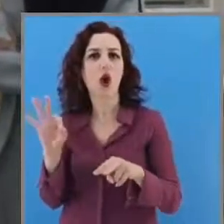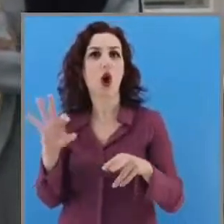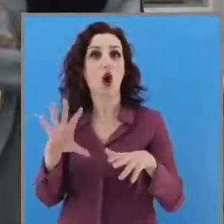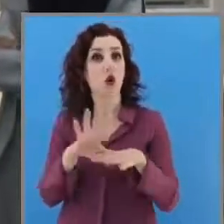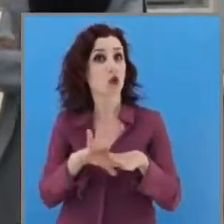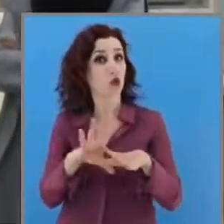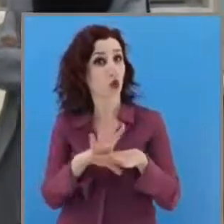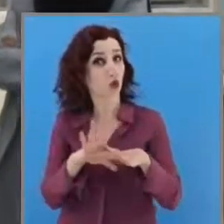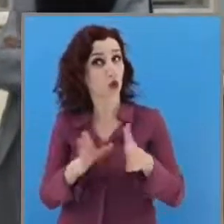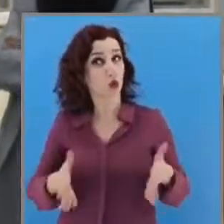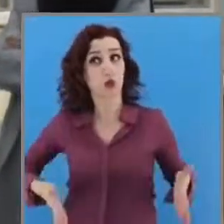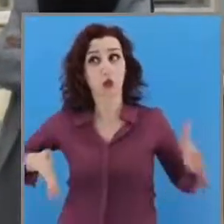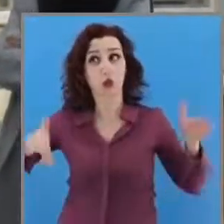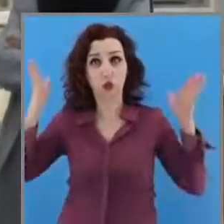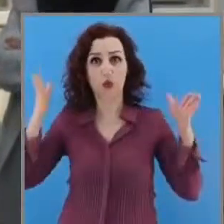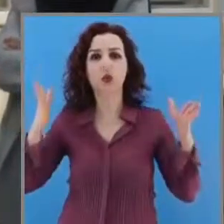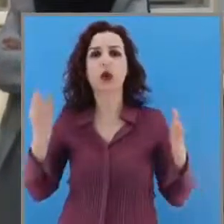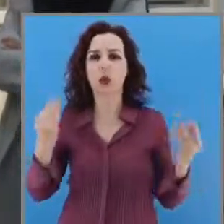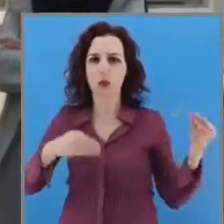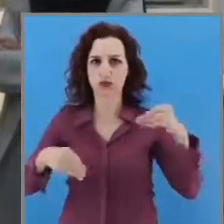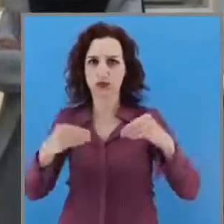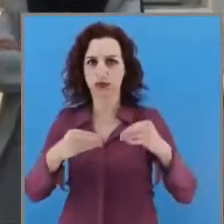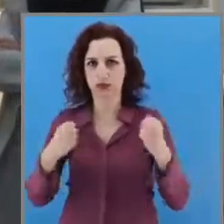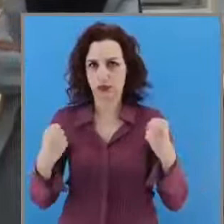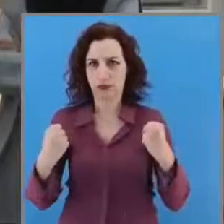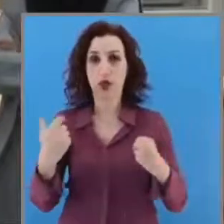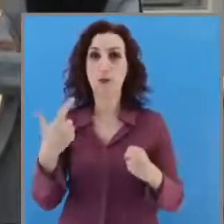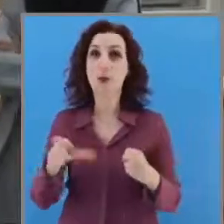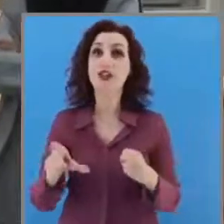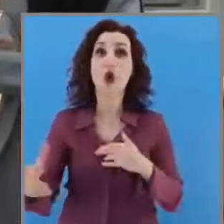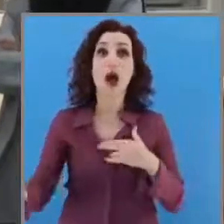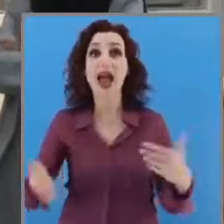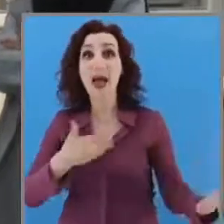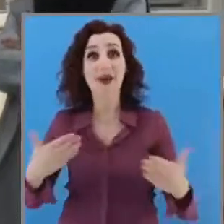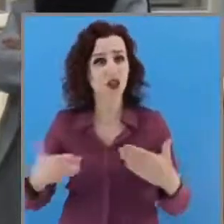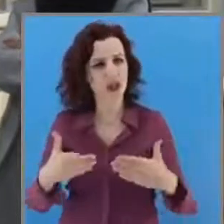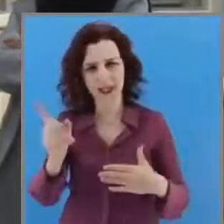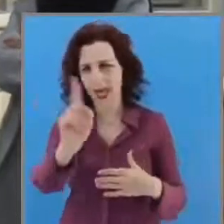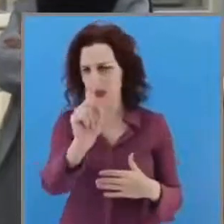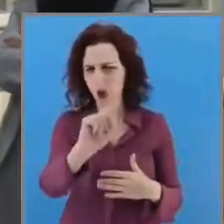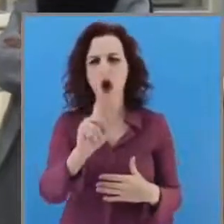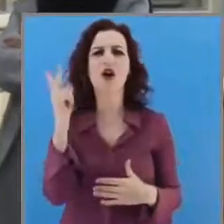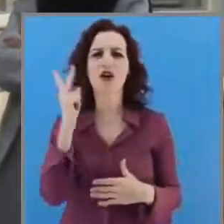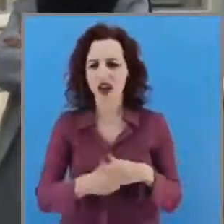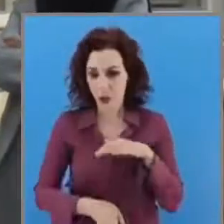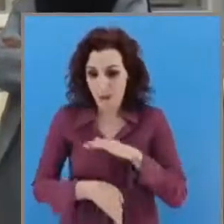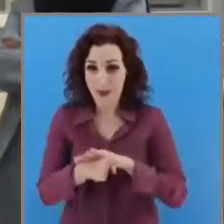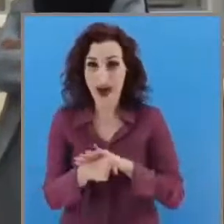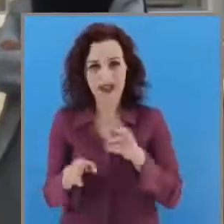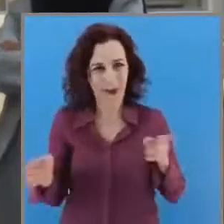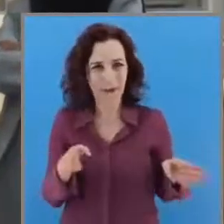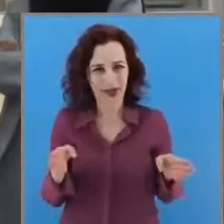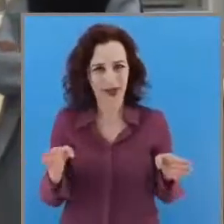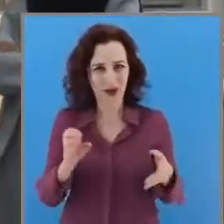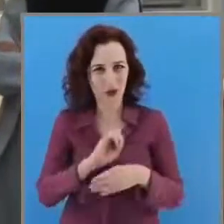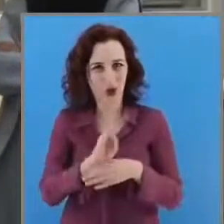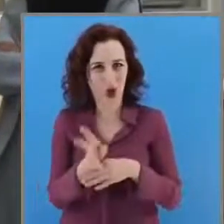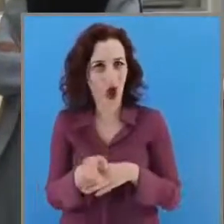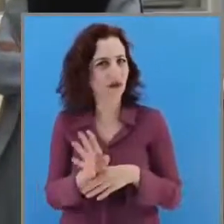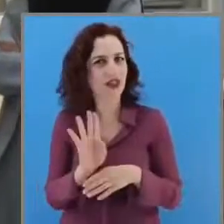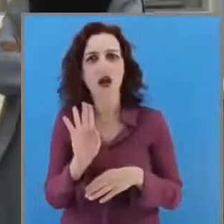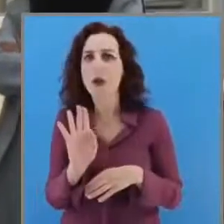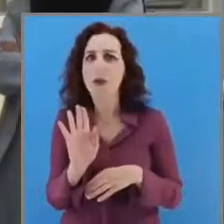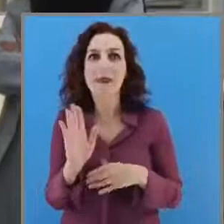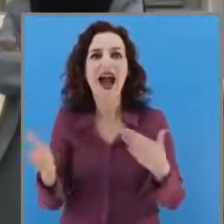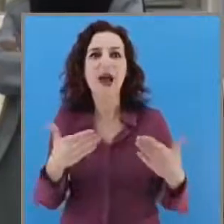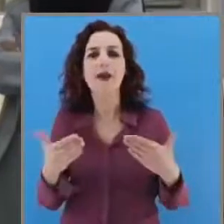perché non è emergenziale, nasce dentro la battaglia del Covid, ma ripeto, è una parte che si